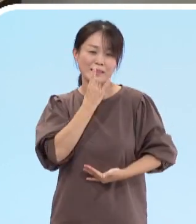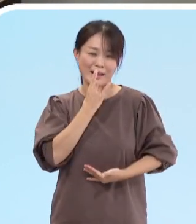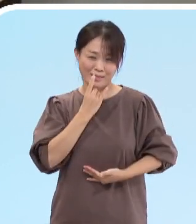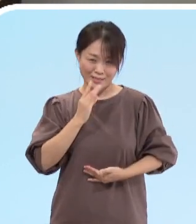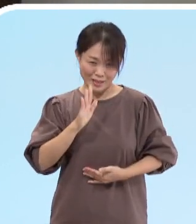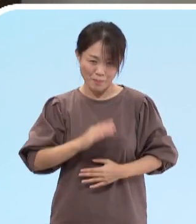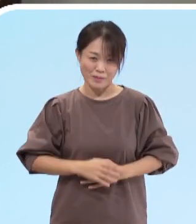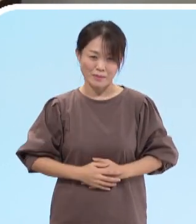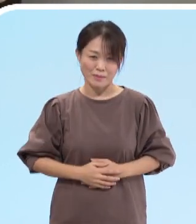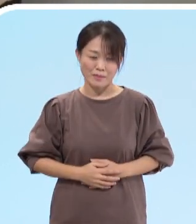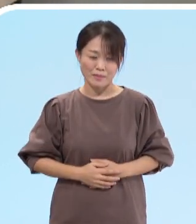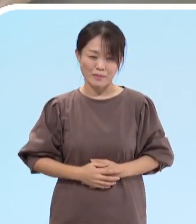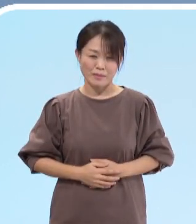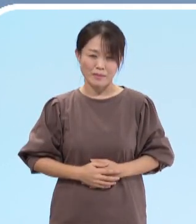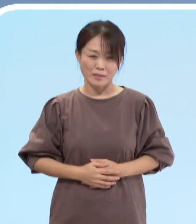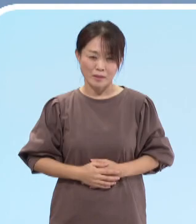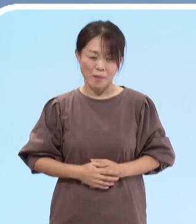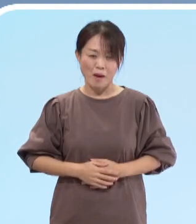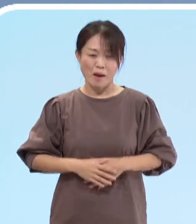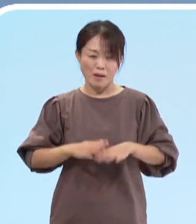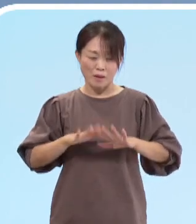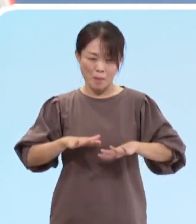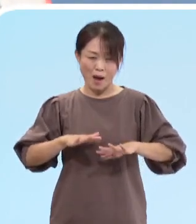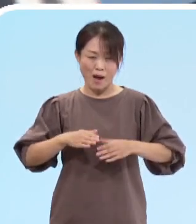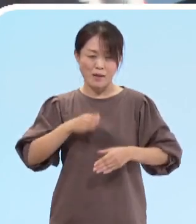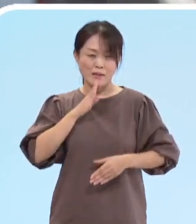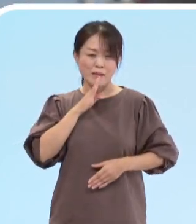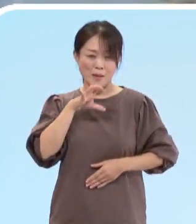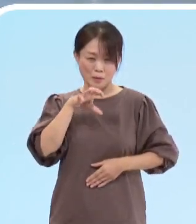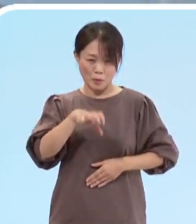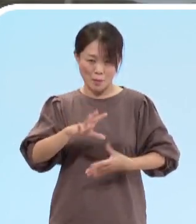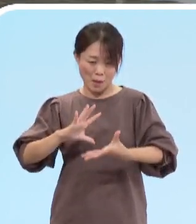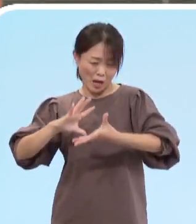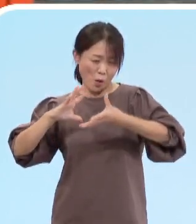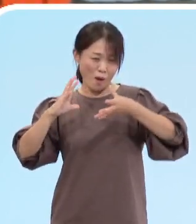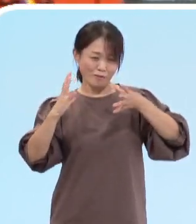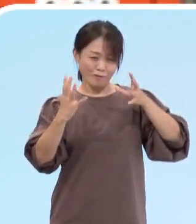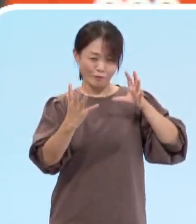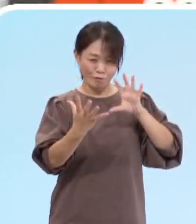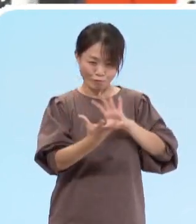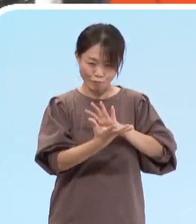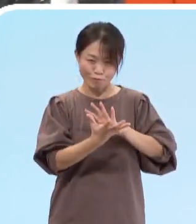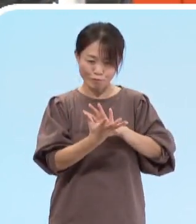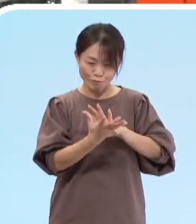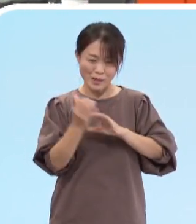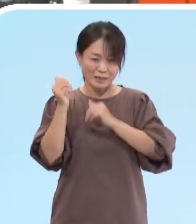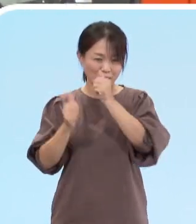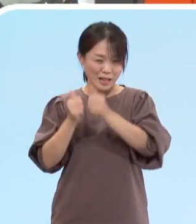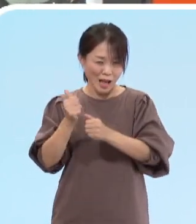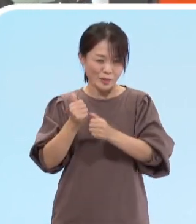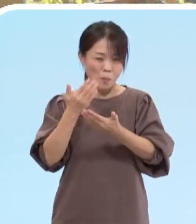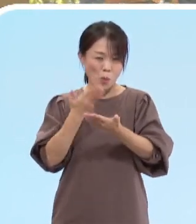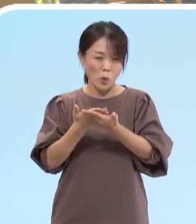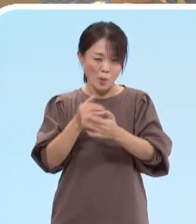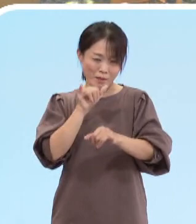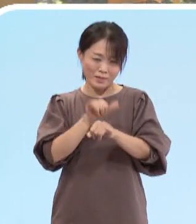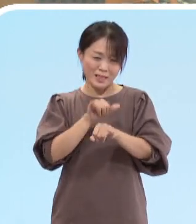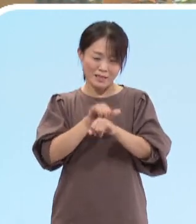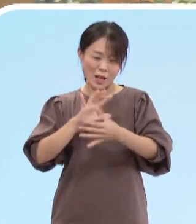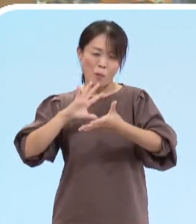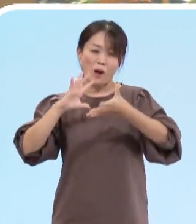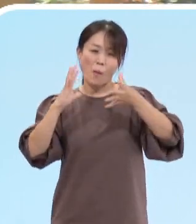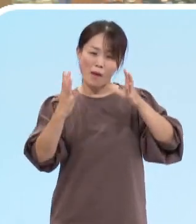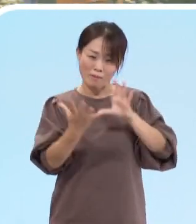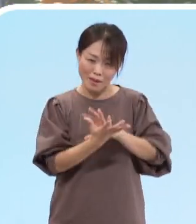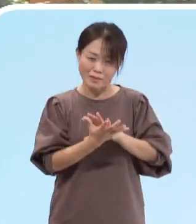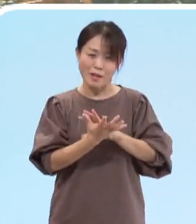ふうに思っております。 変わりゆく建設現場、時代とともに求められる人材も変化して